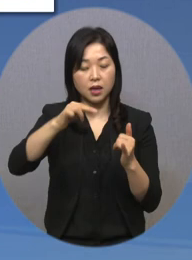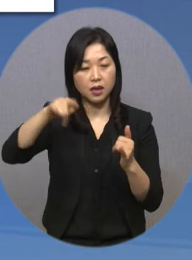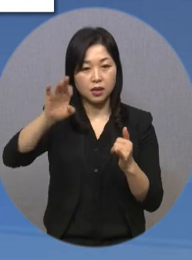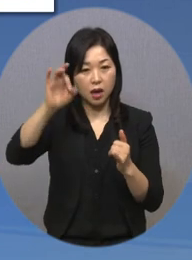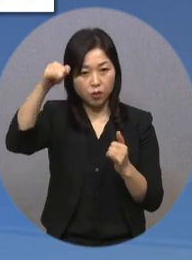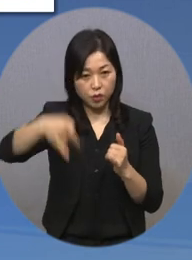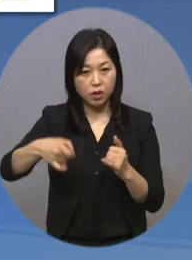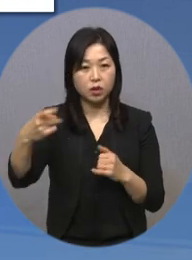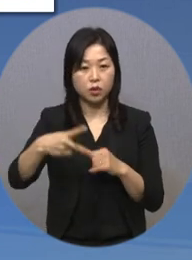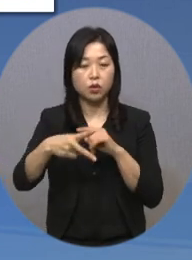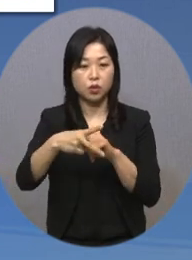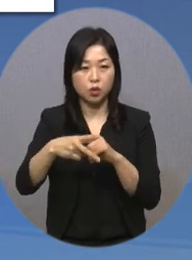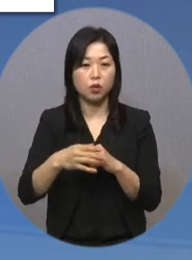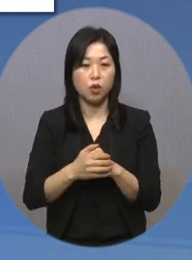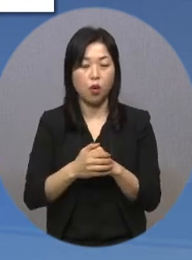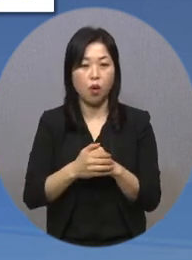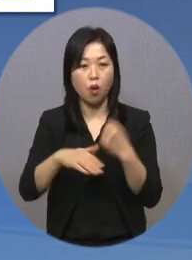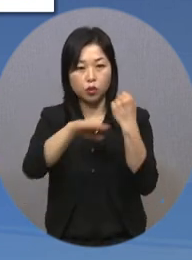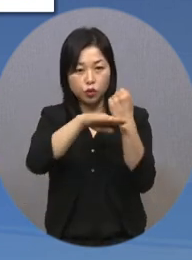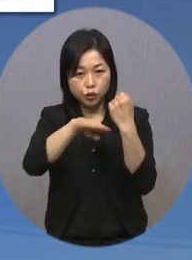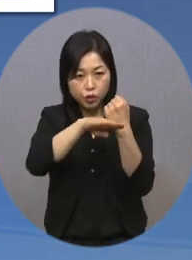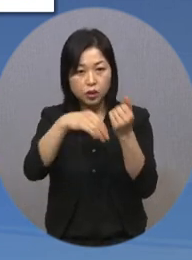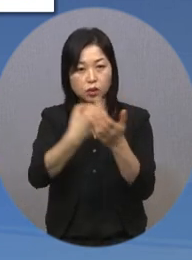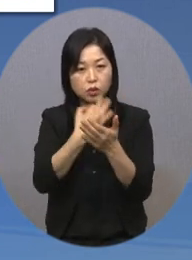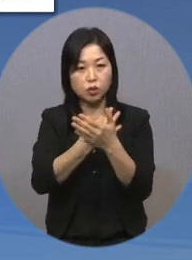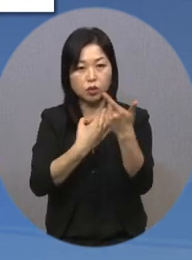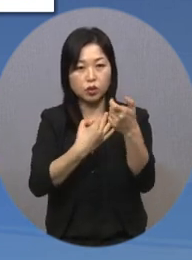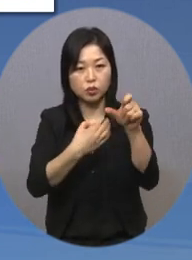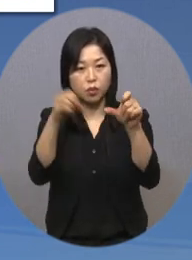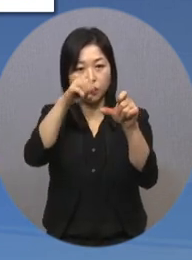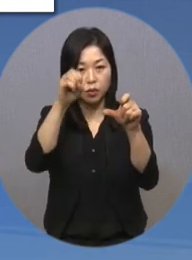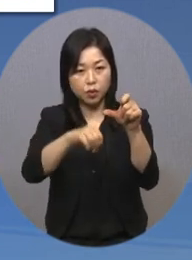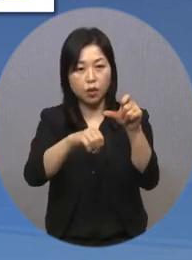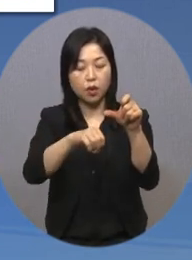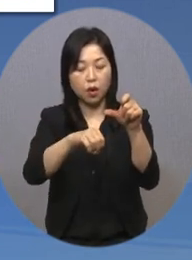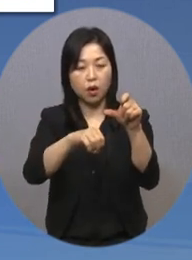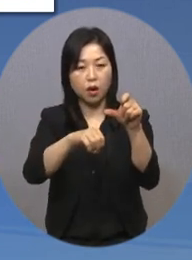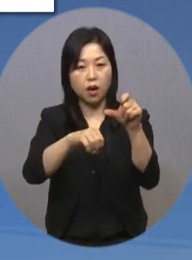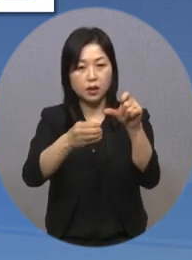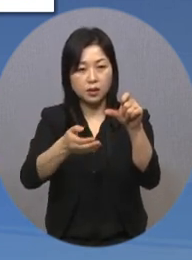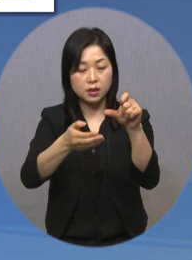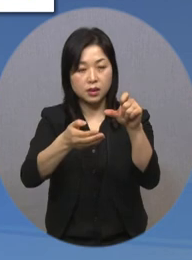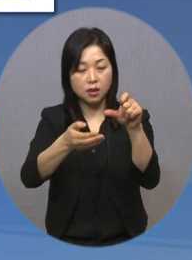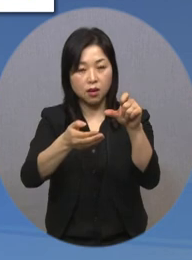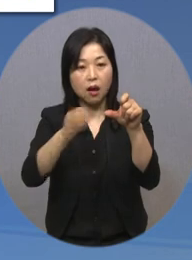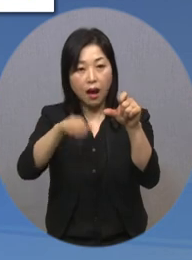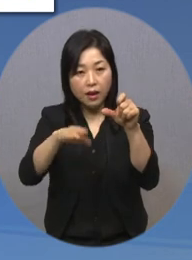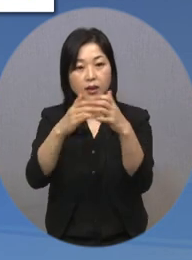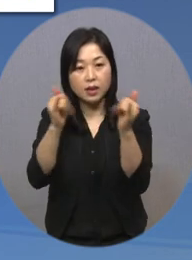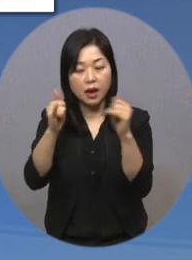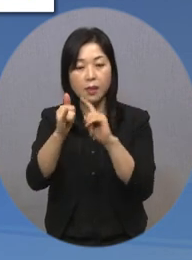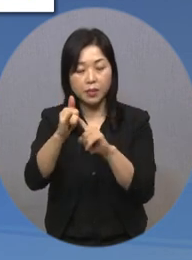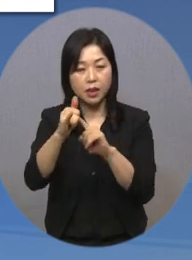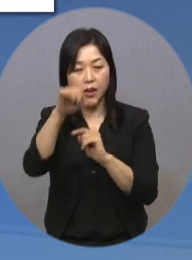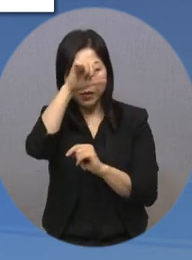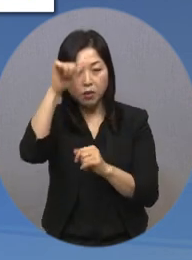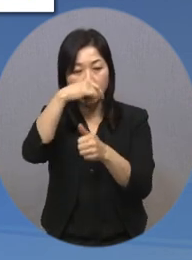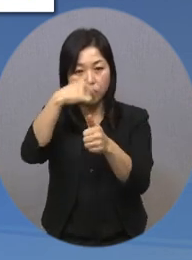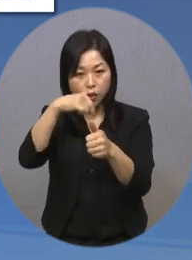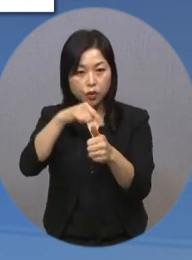기준 중위소득 65% 이하인 가구의 구성원으로 평생교육 이용권 누리집을 통해 신청할 수